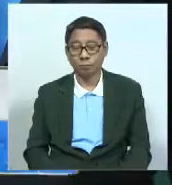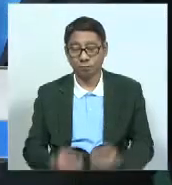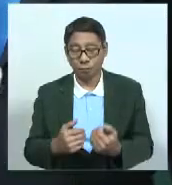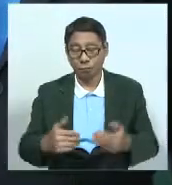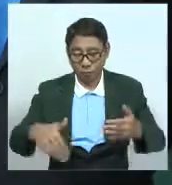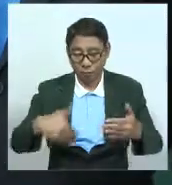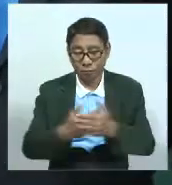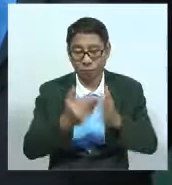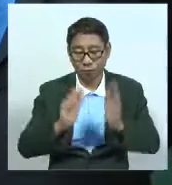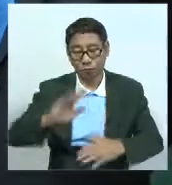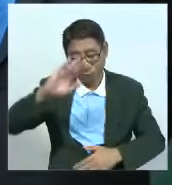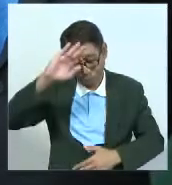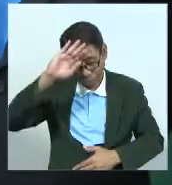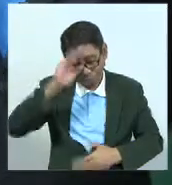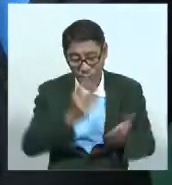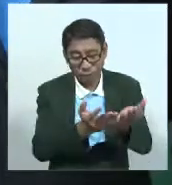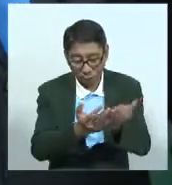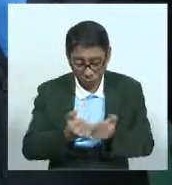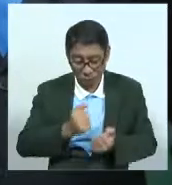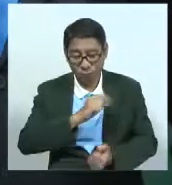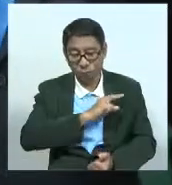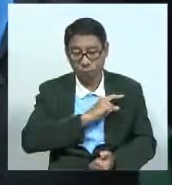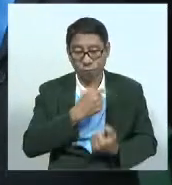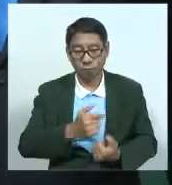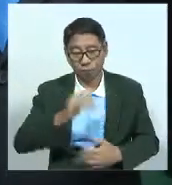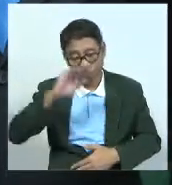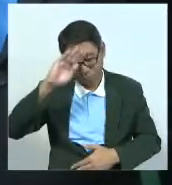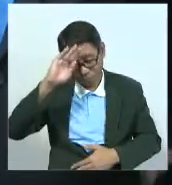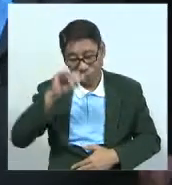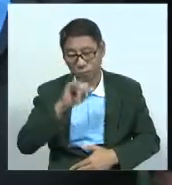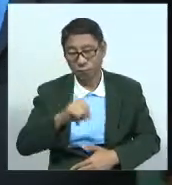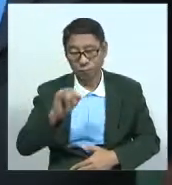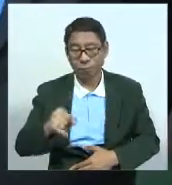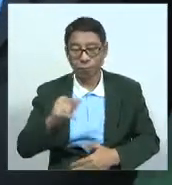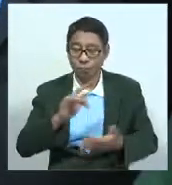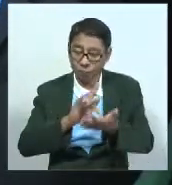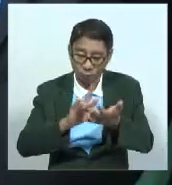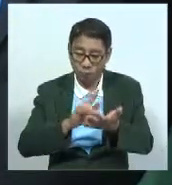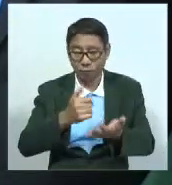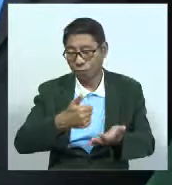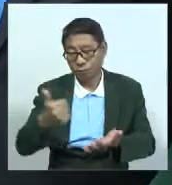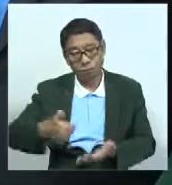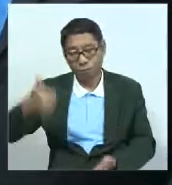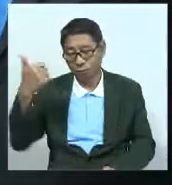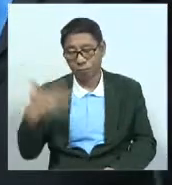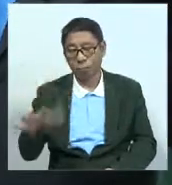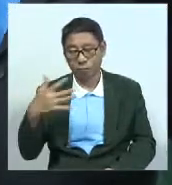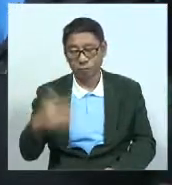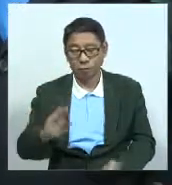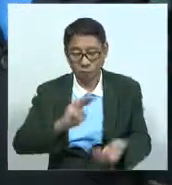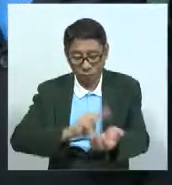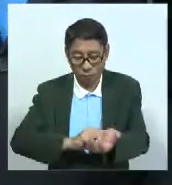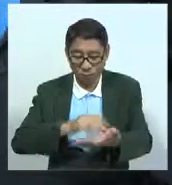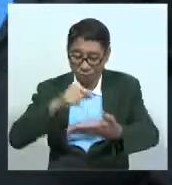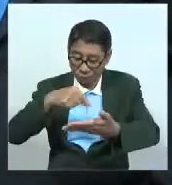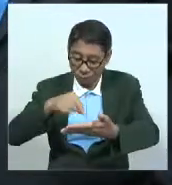ายคือต้องเป็นผู้ป่วยมารับนะครับก็คือผู้ป่วยเจ็บป่วยมีความจำเป็นใช้ยารักษาวิธีอื่นไม่ได้ผลแล้วการมาตรวจต้องมีแพทย์ตรวจต